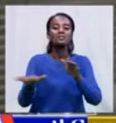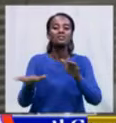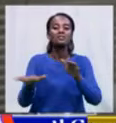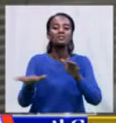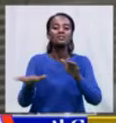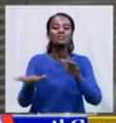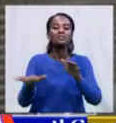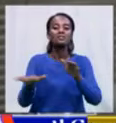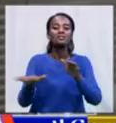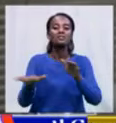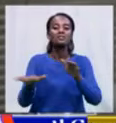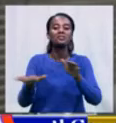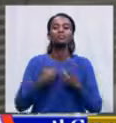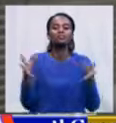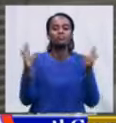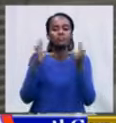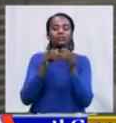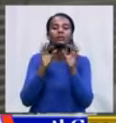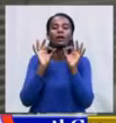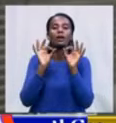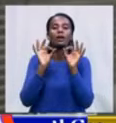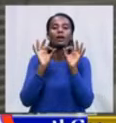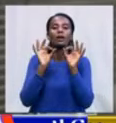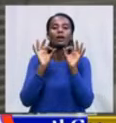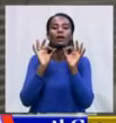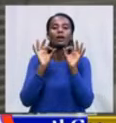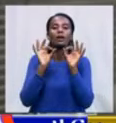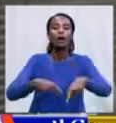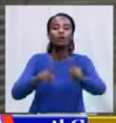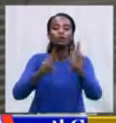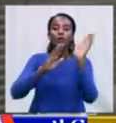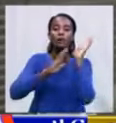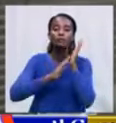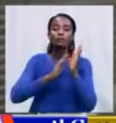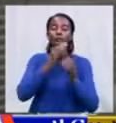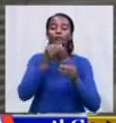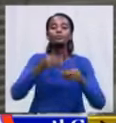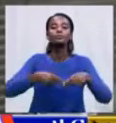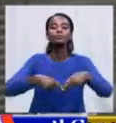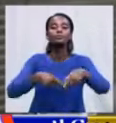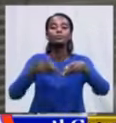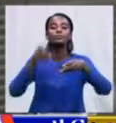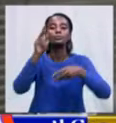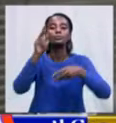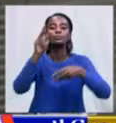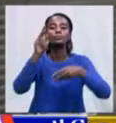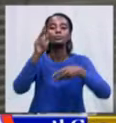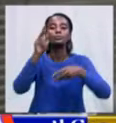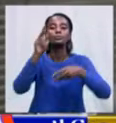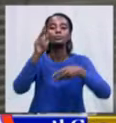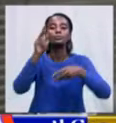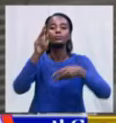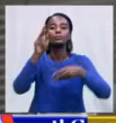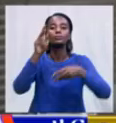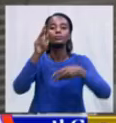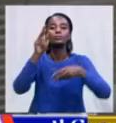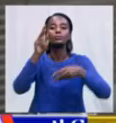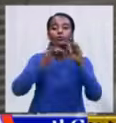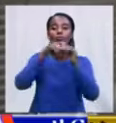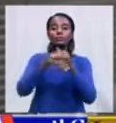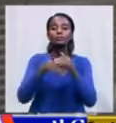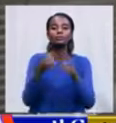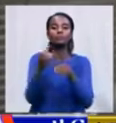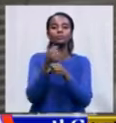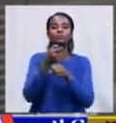መቻል አለባቸው። መከማቸት የለበትም። አርሶ አደሩ ማዳበሪያውን እንደ ድሮ ሰኔ ወስዳለው የሚል አይነት ነገር